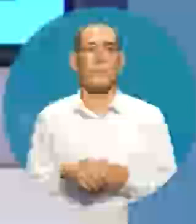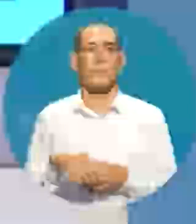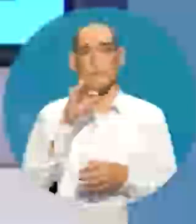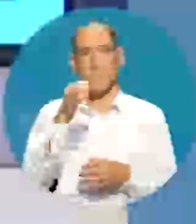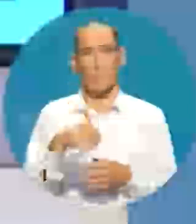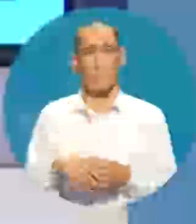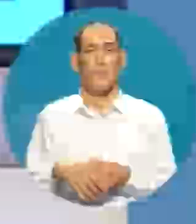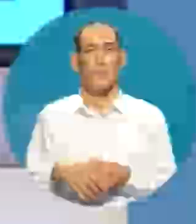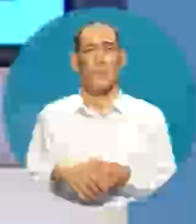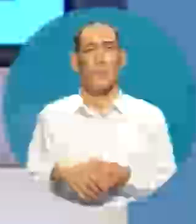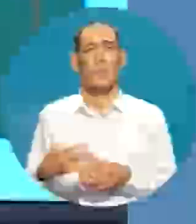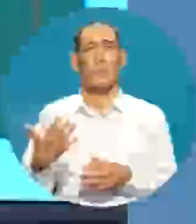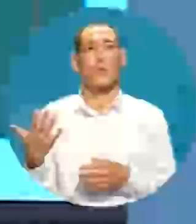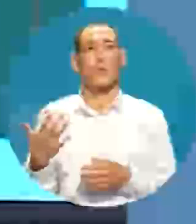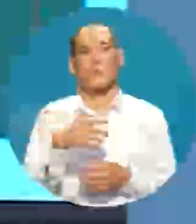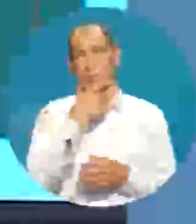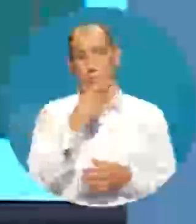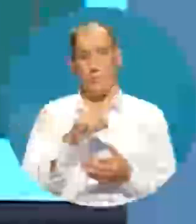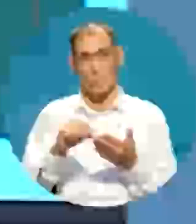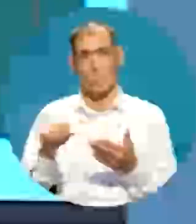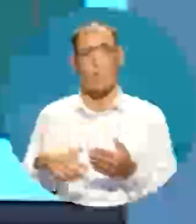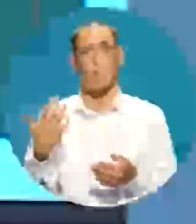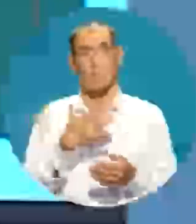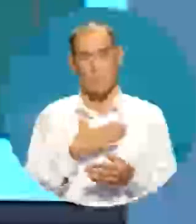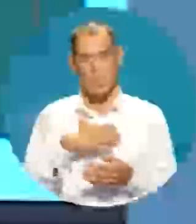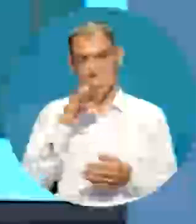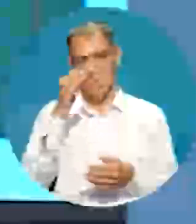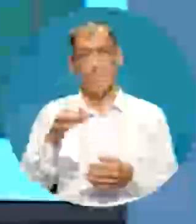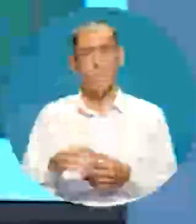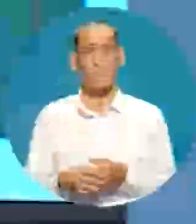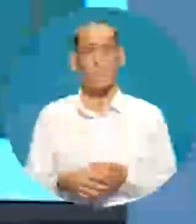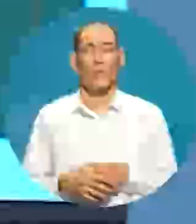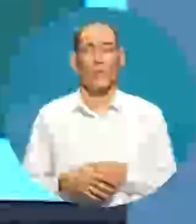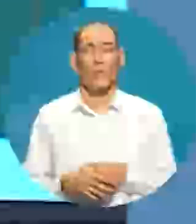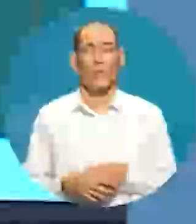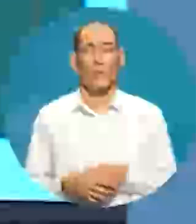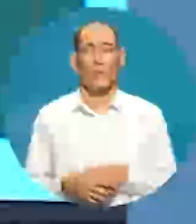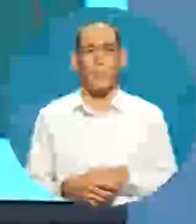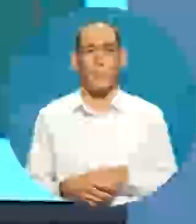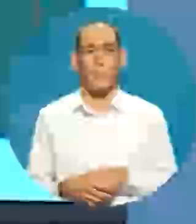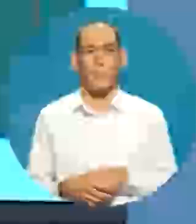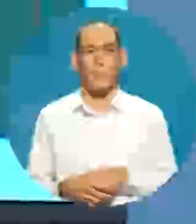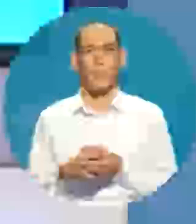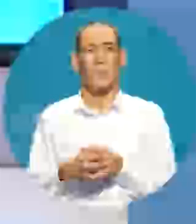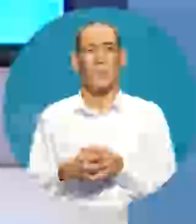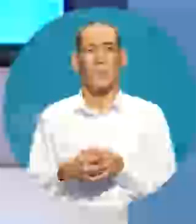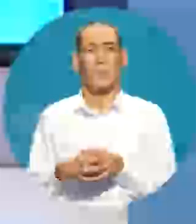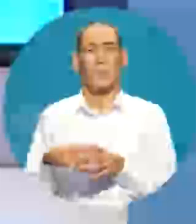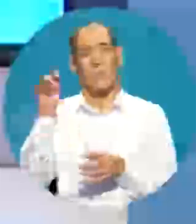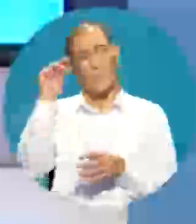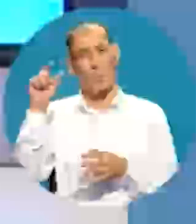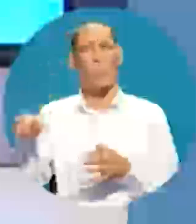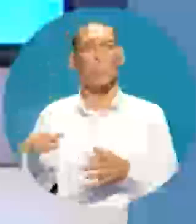Sizler keşede aytınız, deyip atırgan şarslar. Kaşan jazudu sulu jazganşa, men ayta beremen.